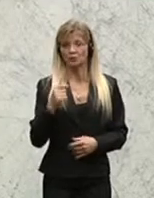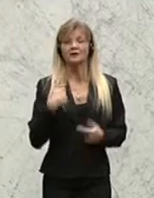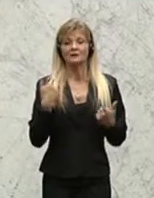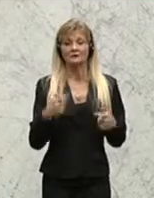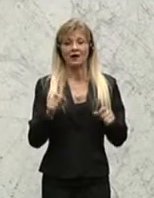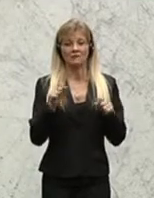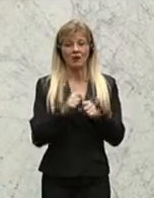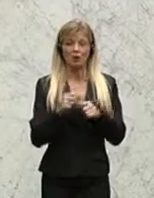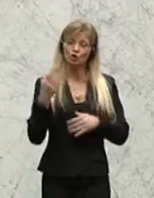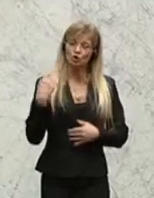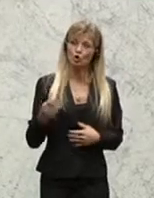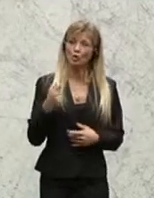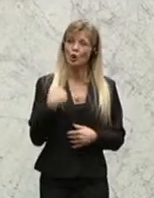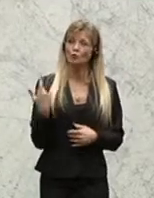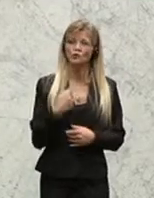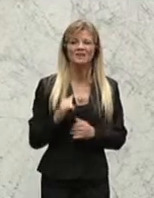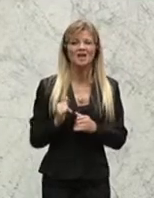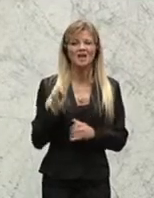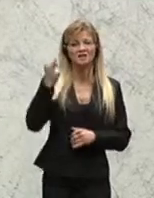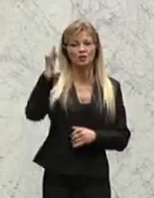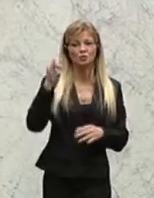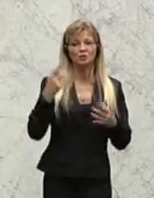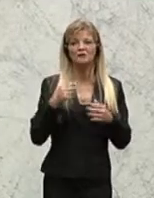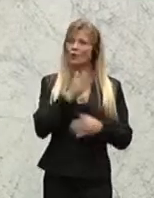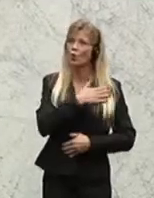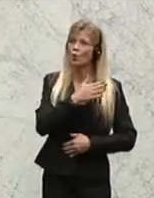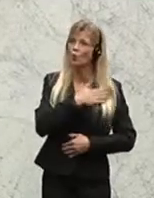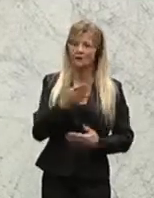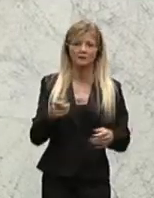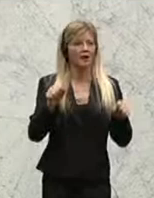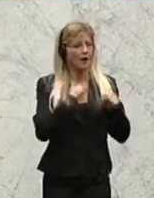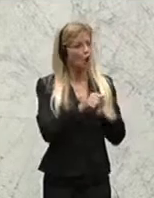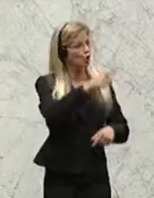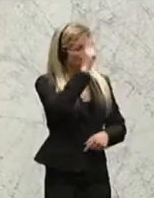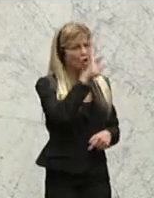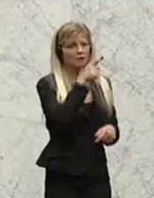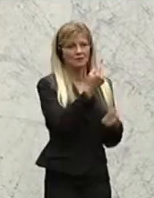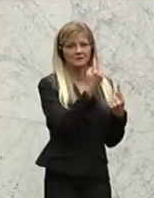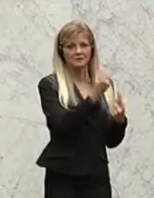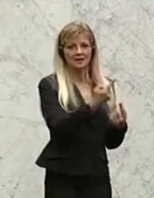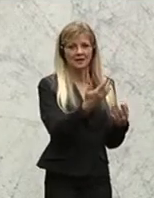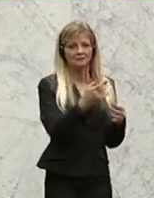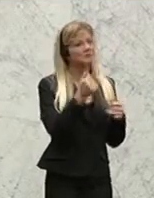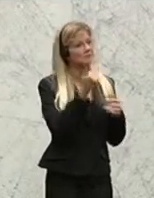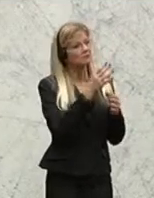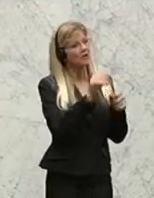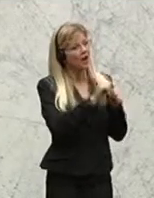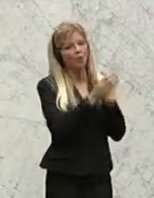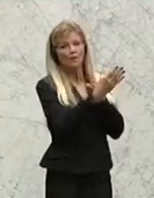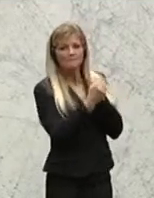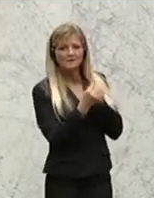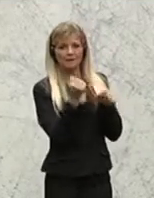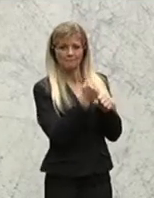nochmals unsere Exekutive loben. Auch Deutschland wird stets auch mit einbezogen und